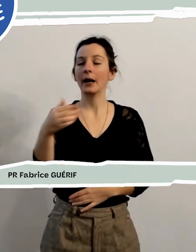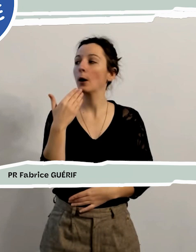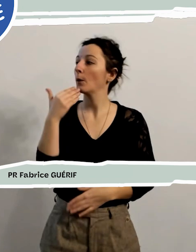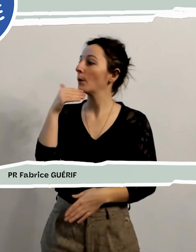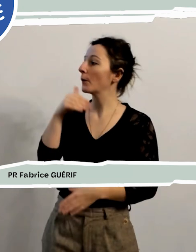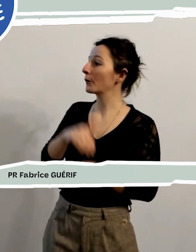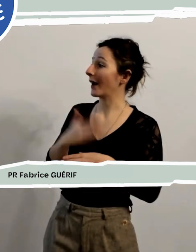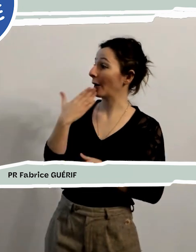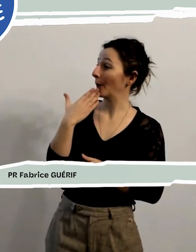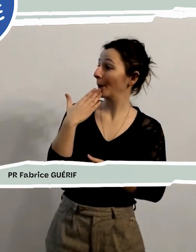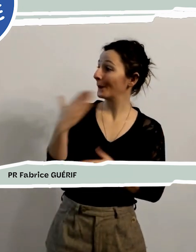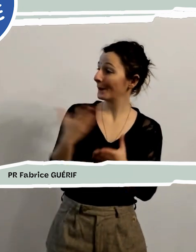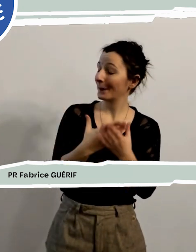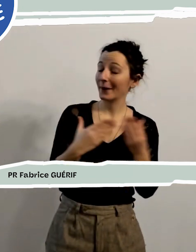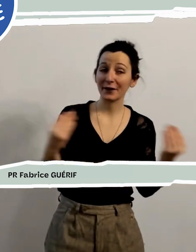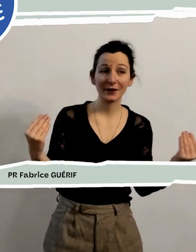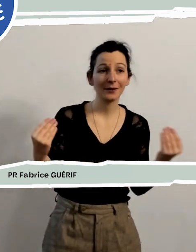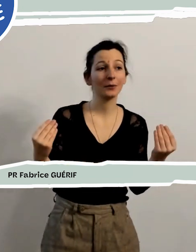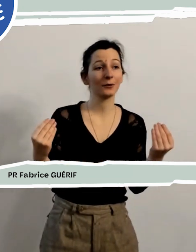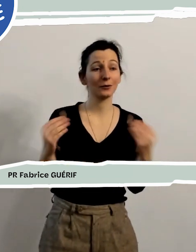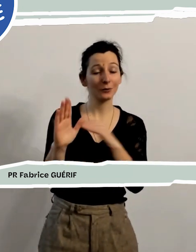Bonsoir et merci beaucoup pour vos